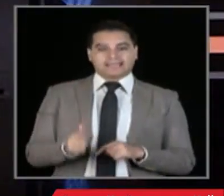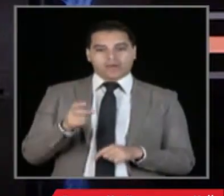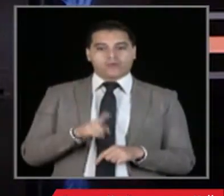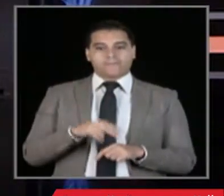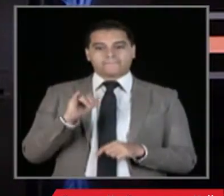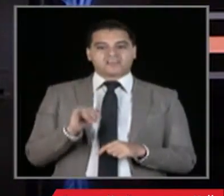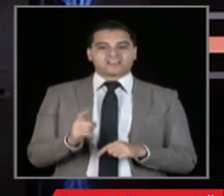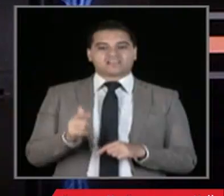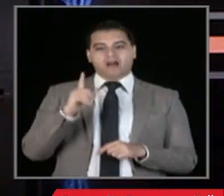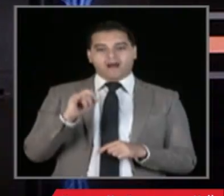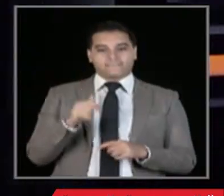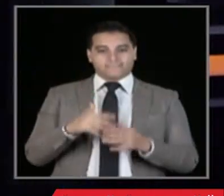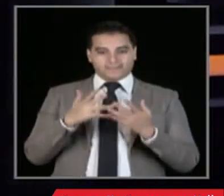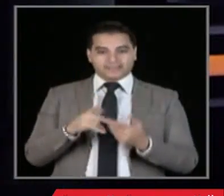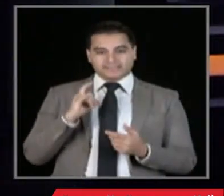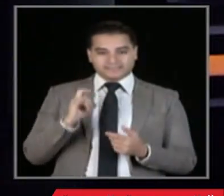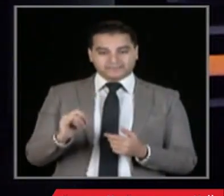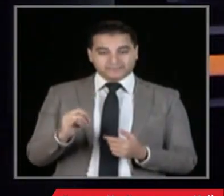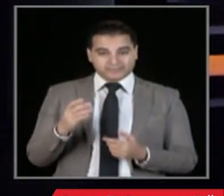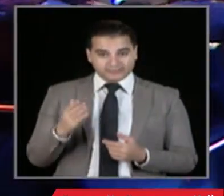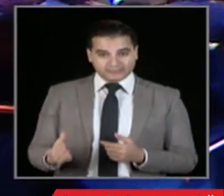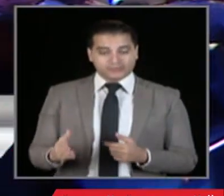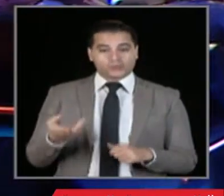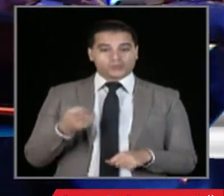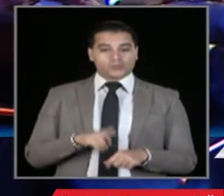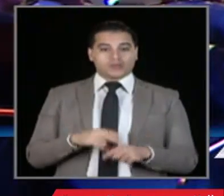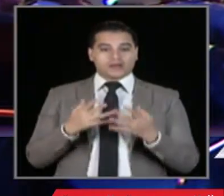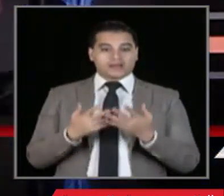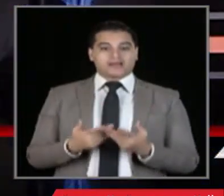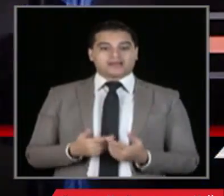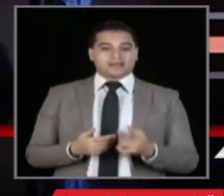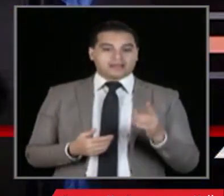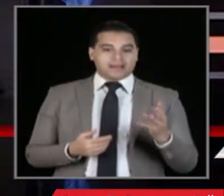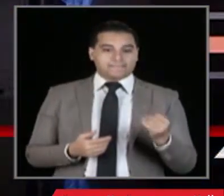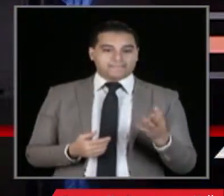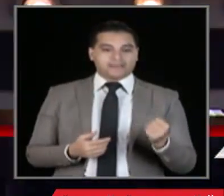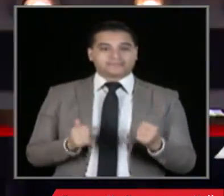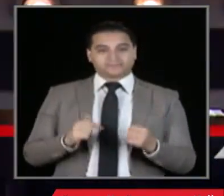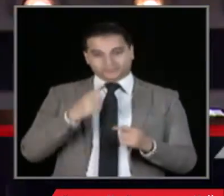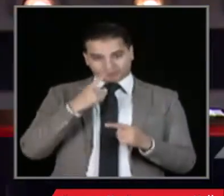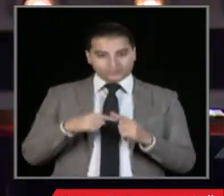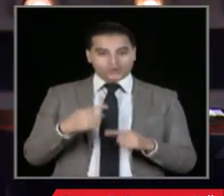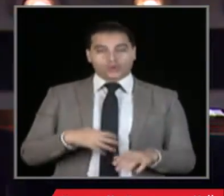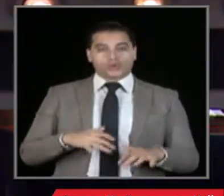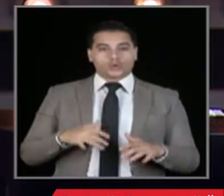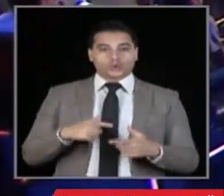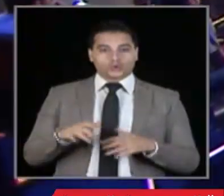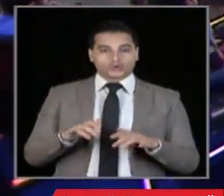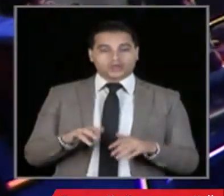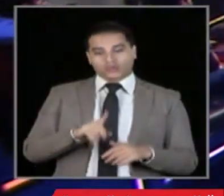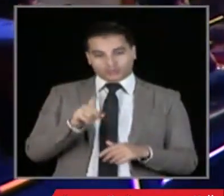والنتيجة اتغيرت 50 الفرانسيس كان، كفر الدوار 40. تكنولوجيا. والسؤال